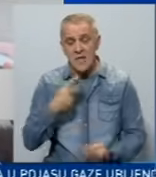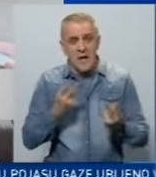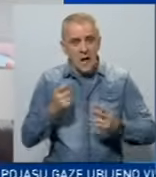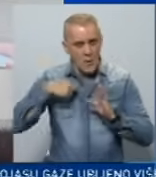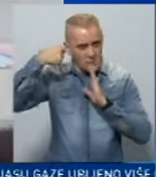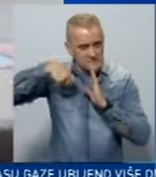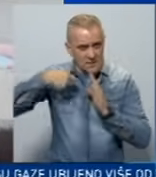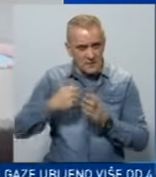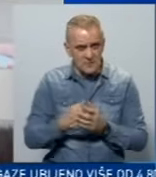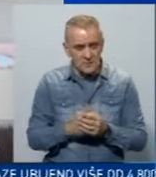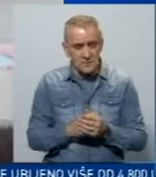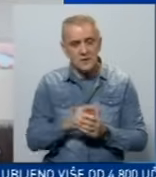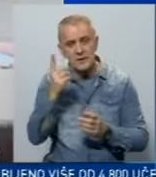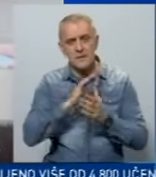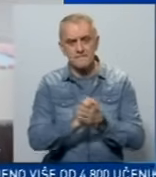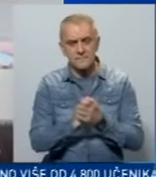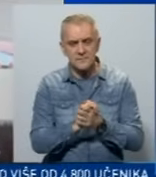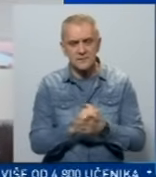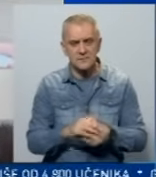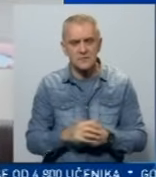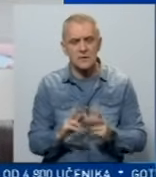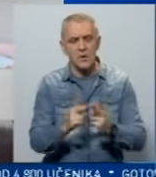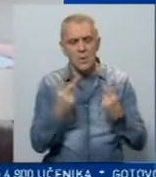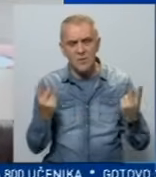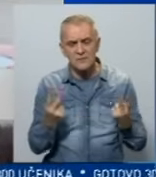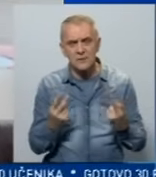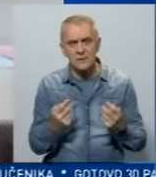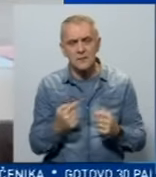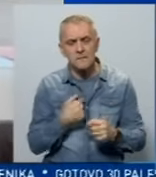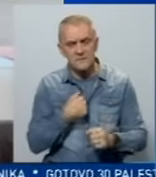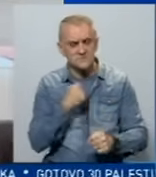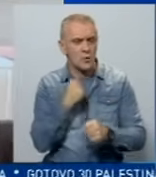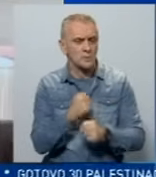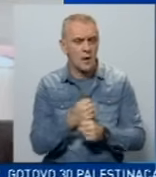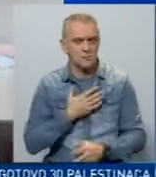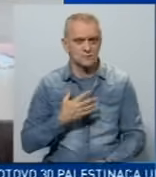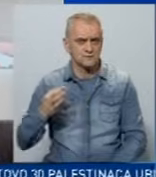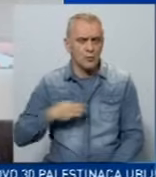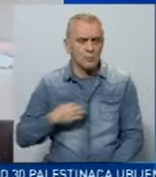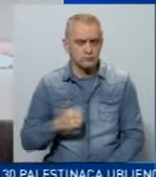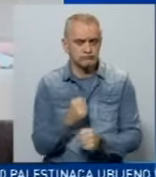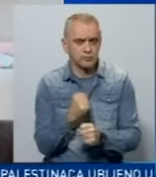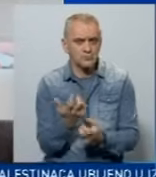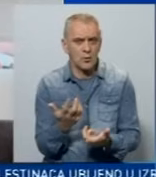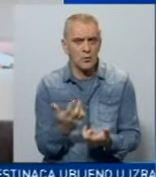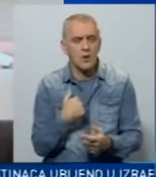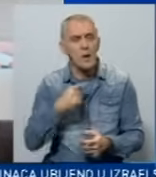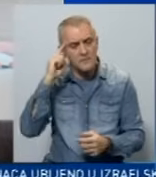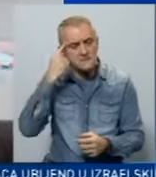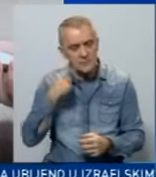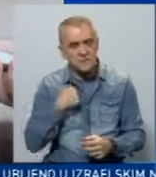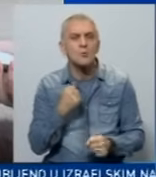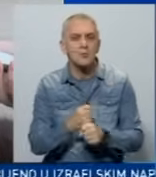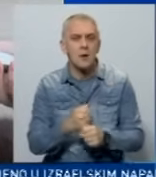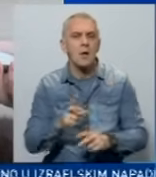i kolege, novinari, mi smo radili svoj zadatak i smatram da smo ga odradili kako